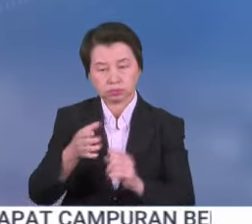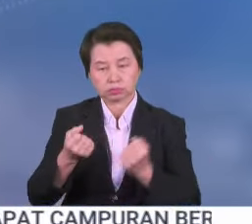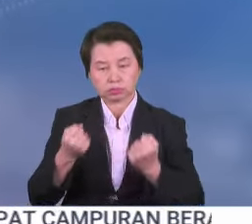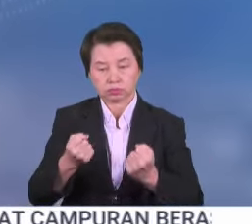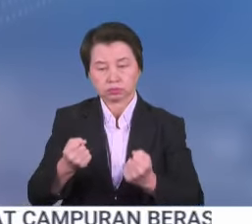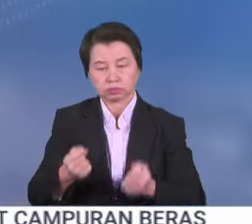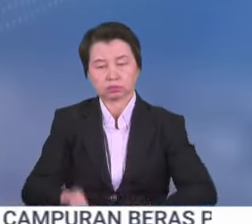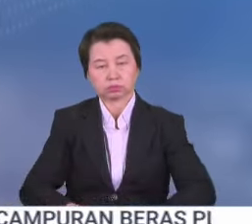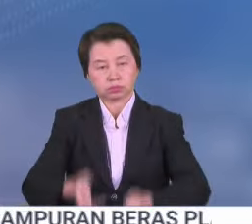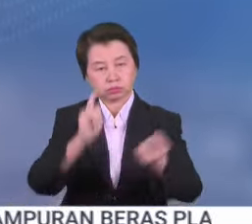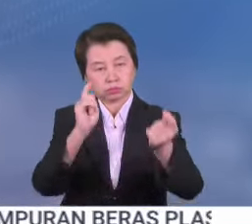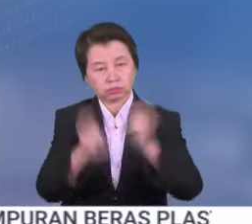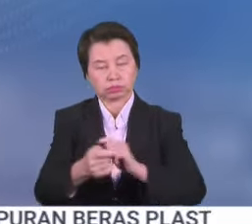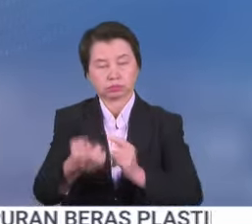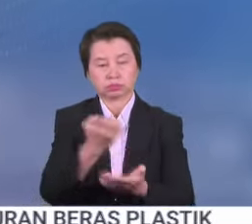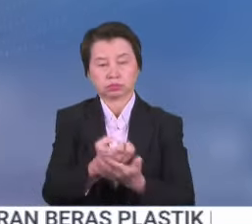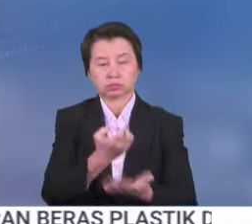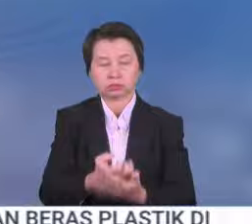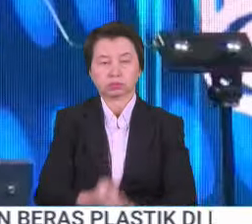laluan reformasi ekonomi.